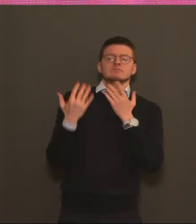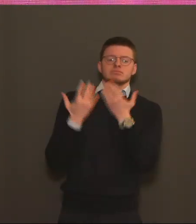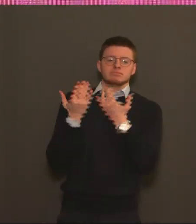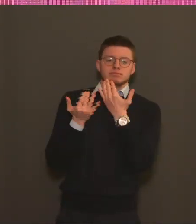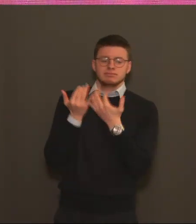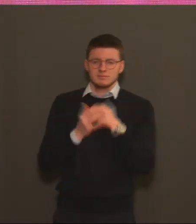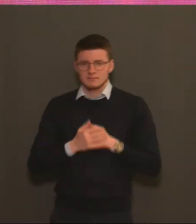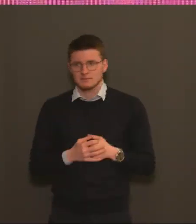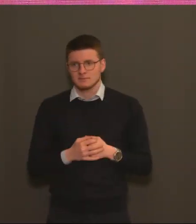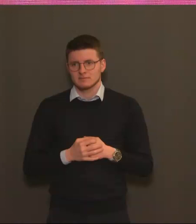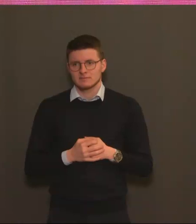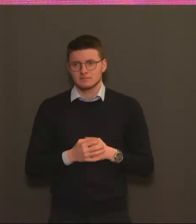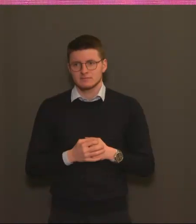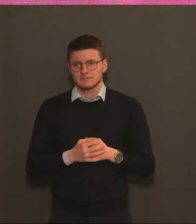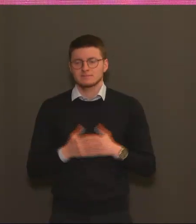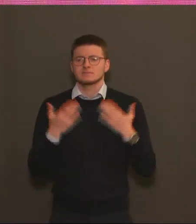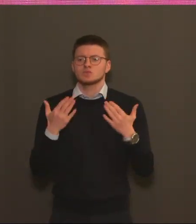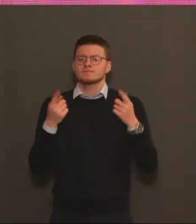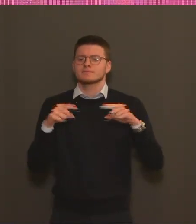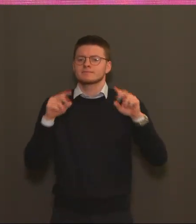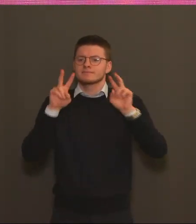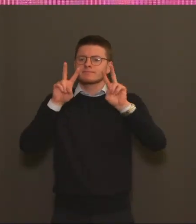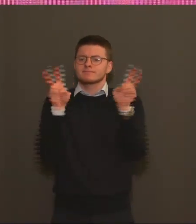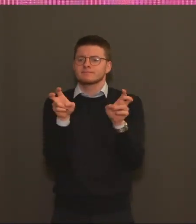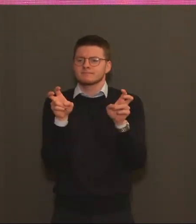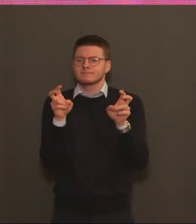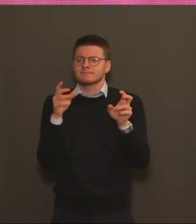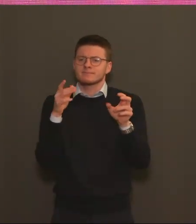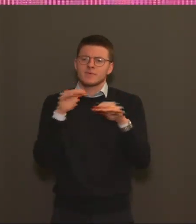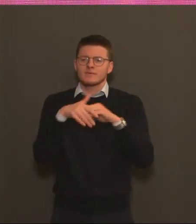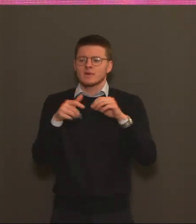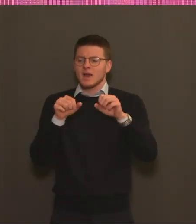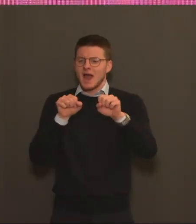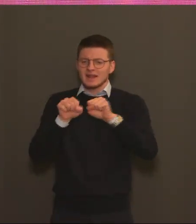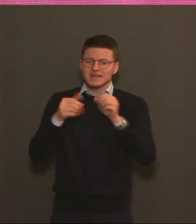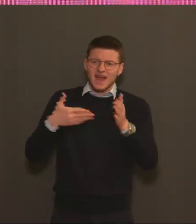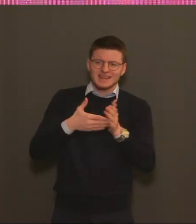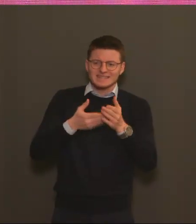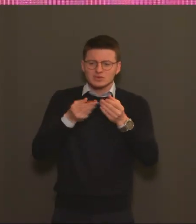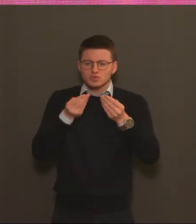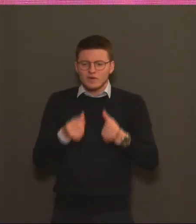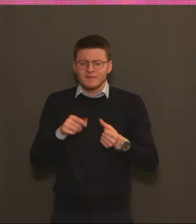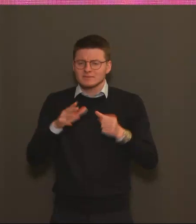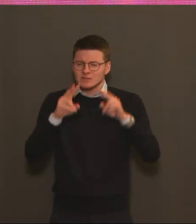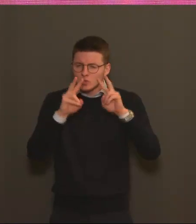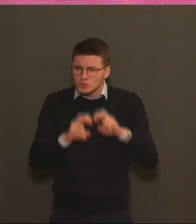Vervolgens gaan we ook nog een korte update geven over de antistofonderzoeken bij verschillende groepen van